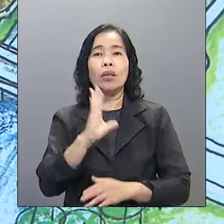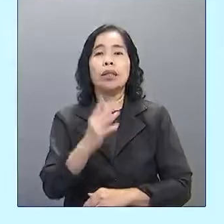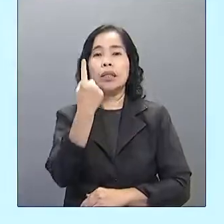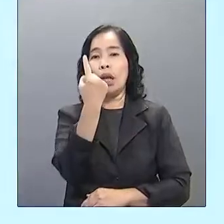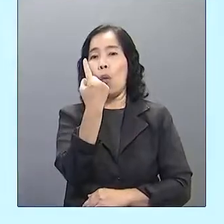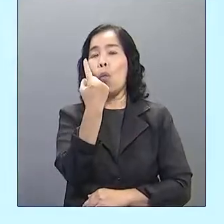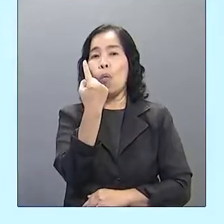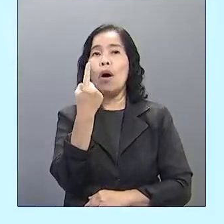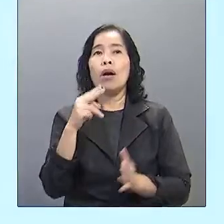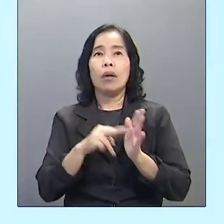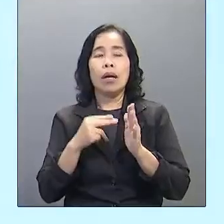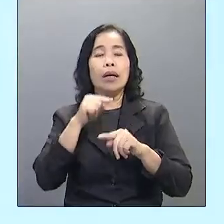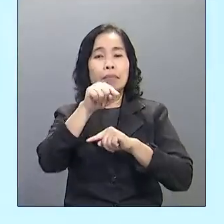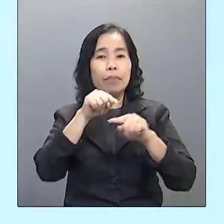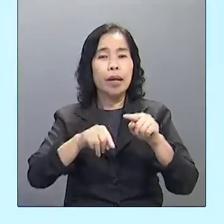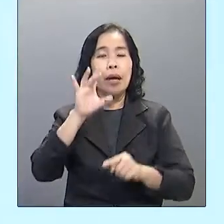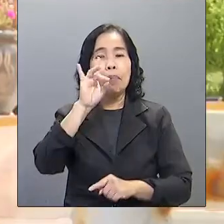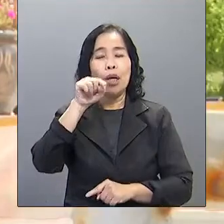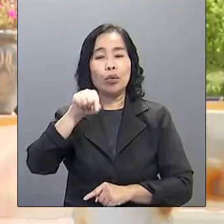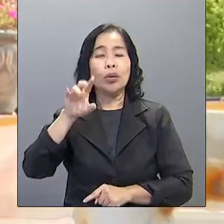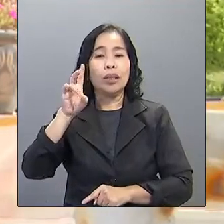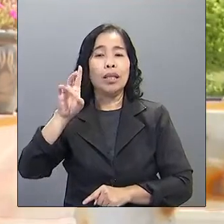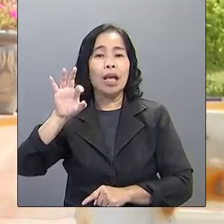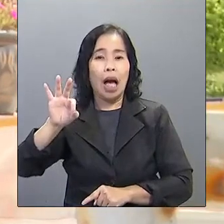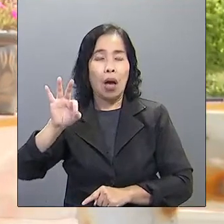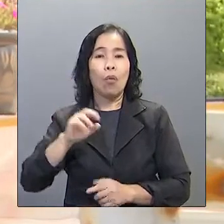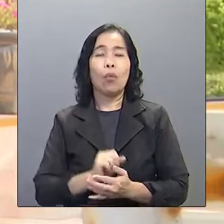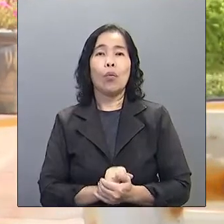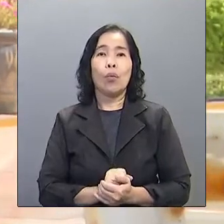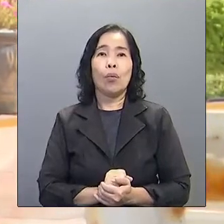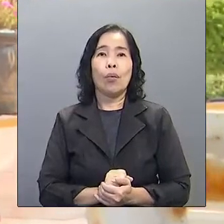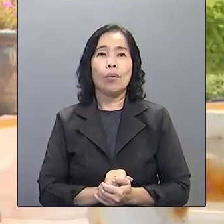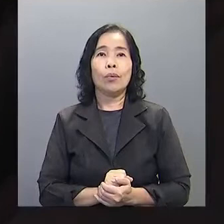นคิดเป็นอัตราร้อยละ 8.79 ต่อแสนประชากร